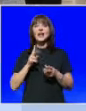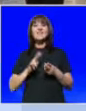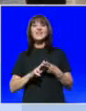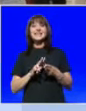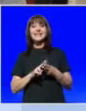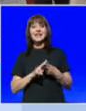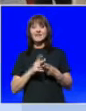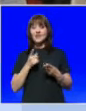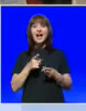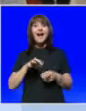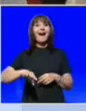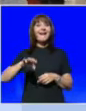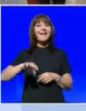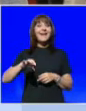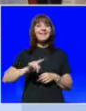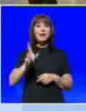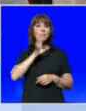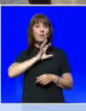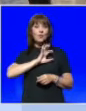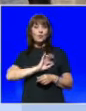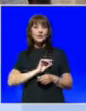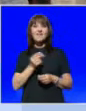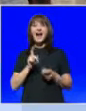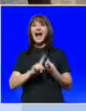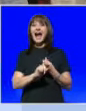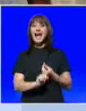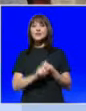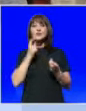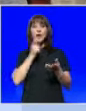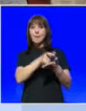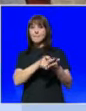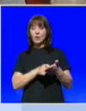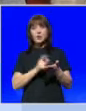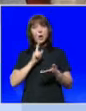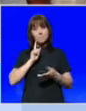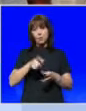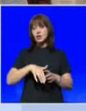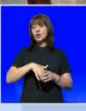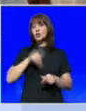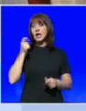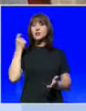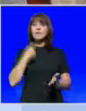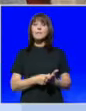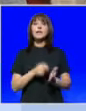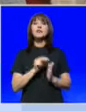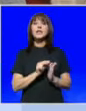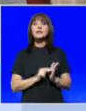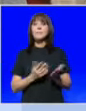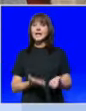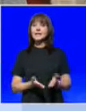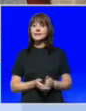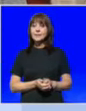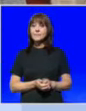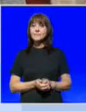не получават касов бон в заведенията, да могат да откажат да заплатят сумата. Ще мина ли това предложение?